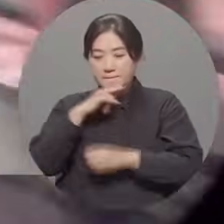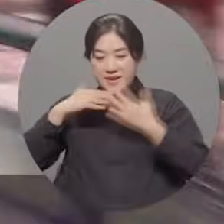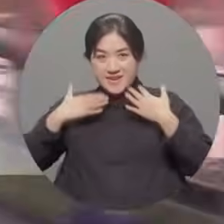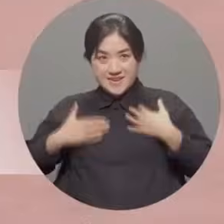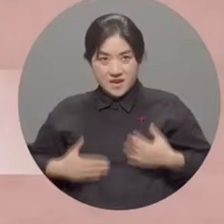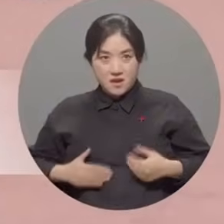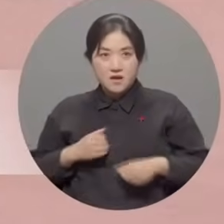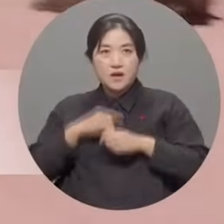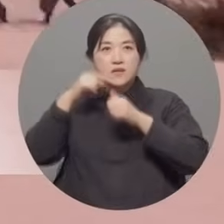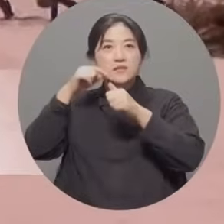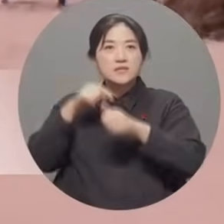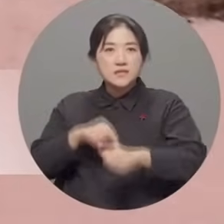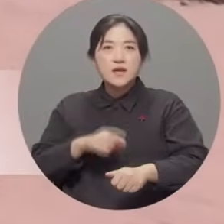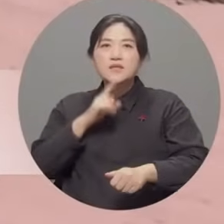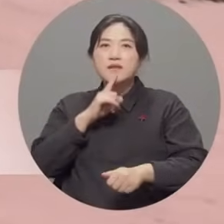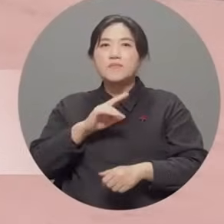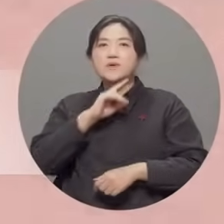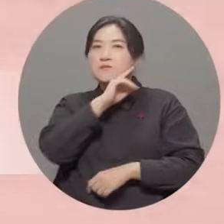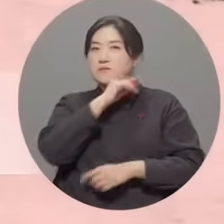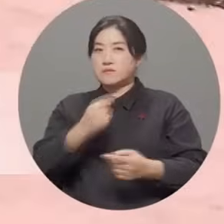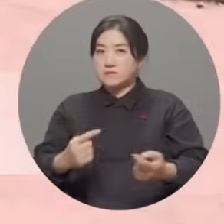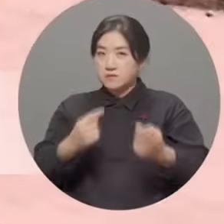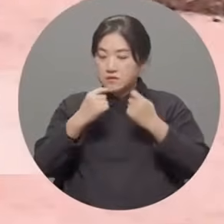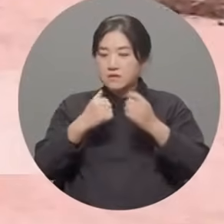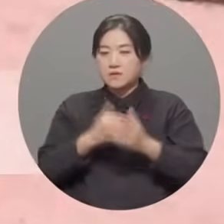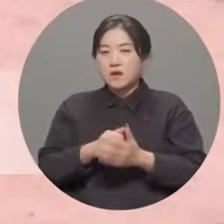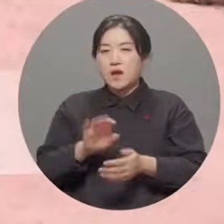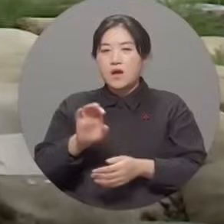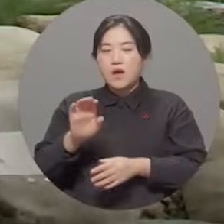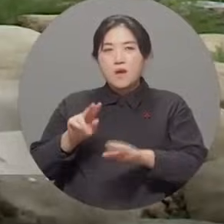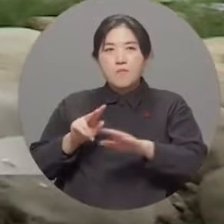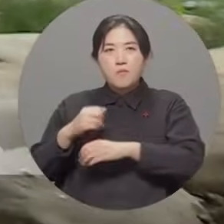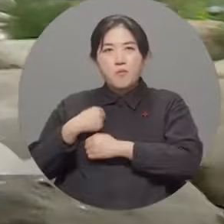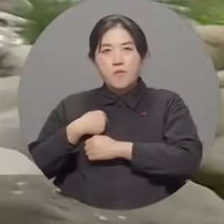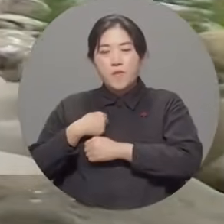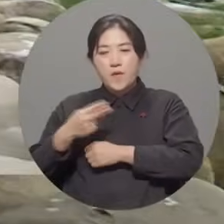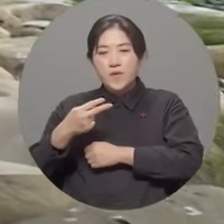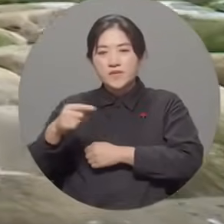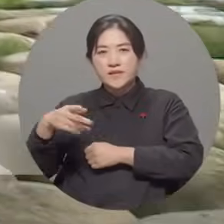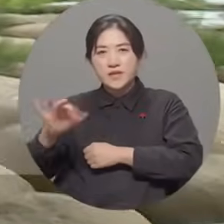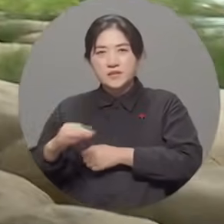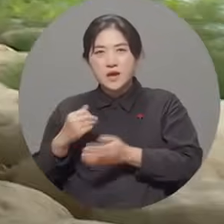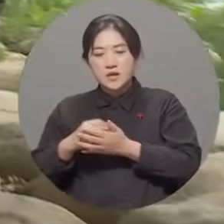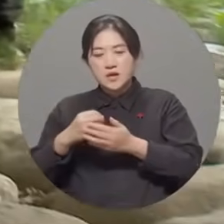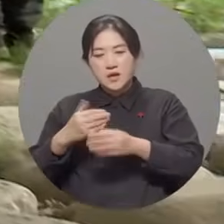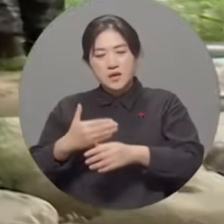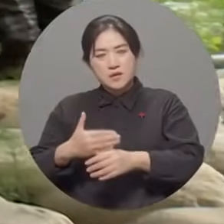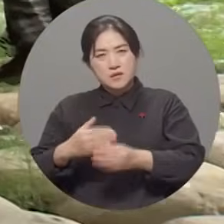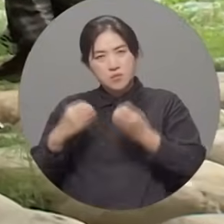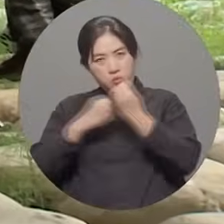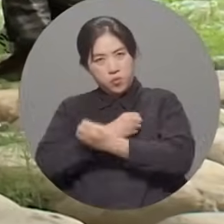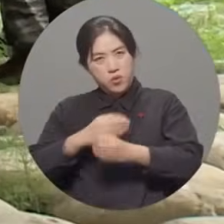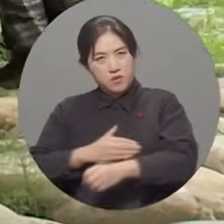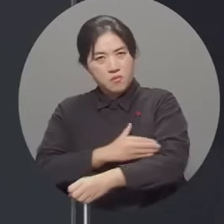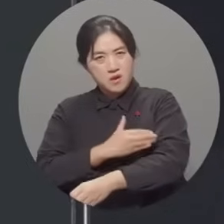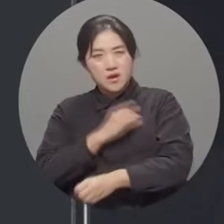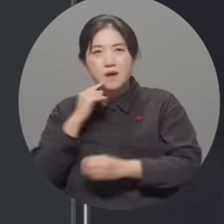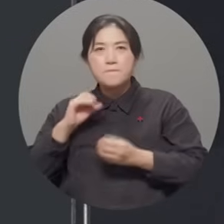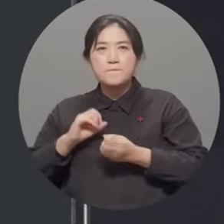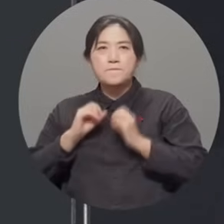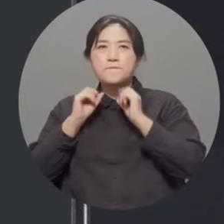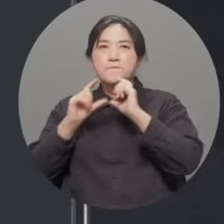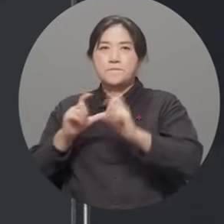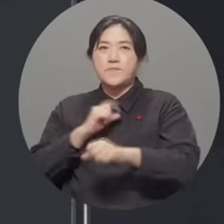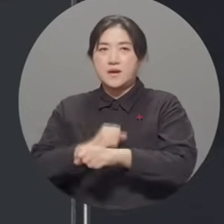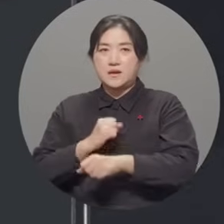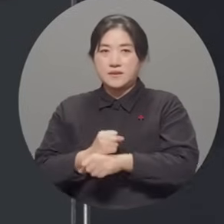등의 지시를 내렸다는 의혹에 대해서도 포병 대대장이 왜곡 과정에 전파한 것이라고 말했습니다. 사단장이